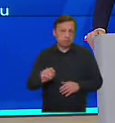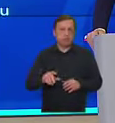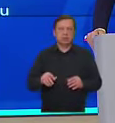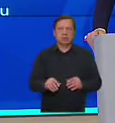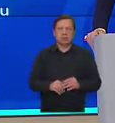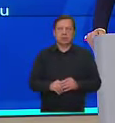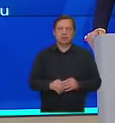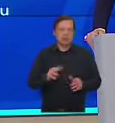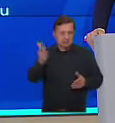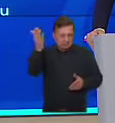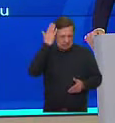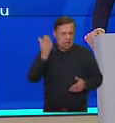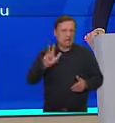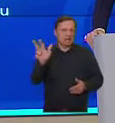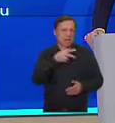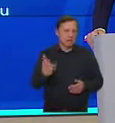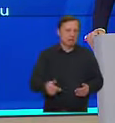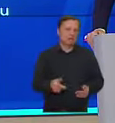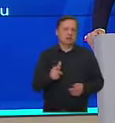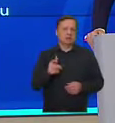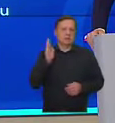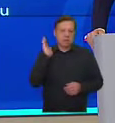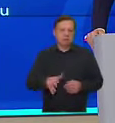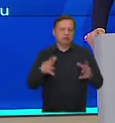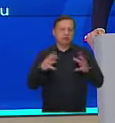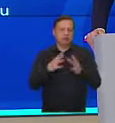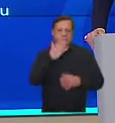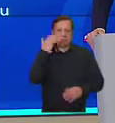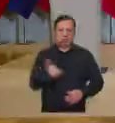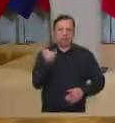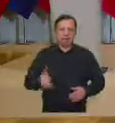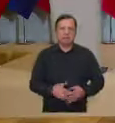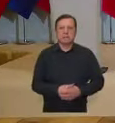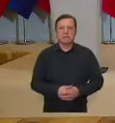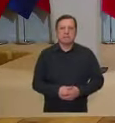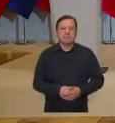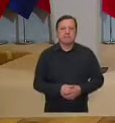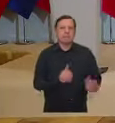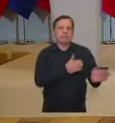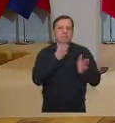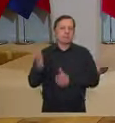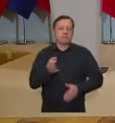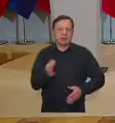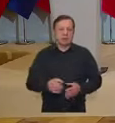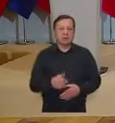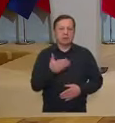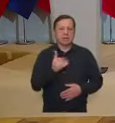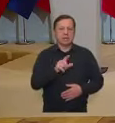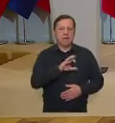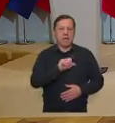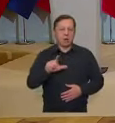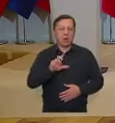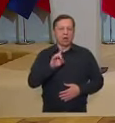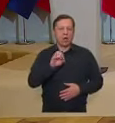już znanego wszystkim doskonale mają się odbyć 10 maja. Proszę bardzo, następne pytanie. Redaktor Michał